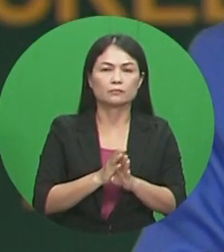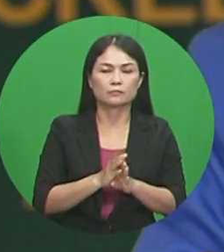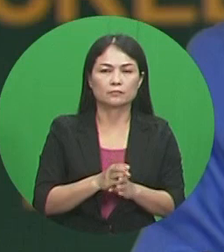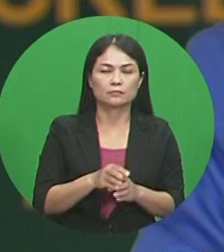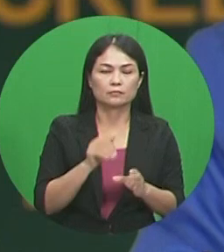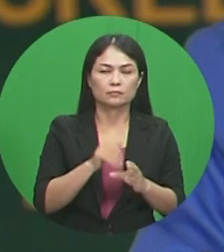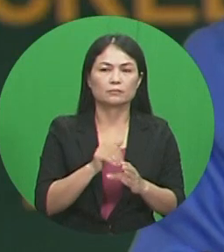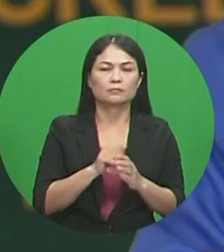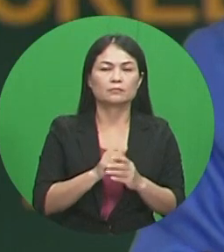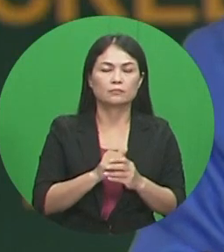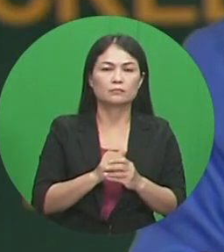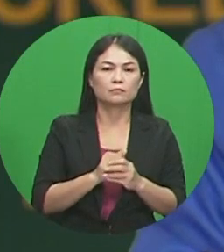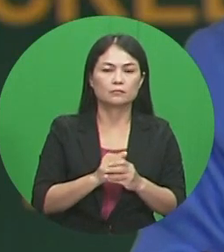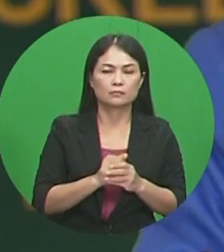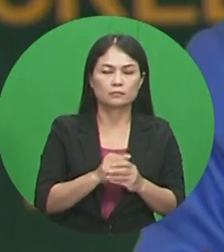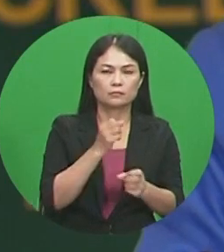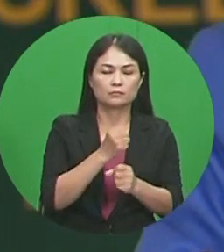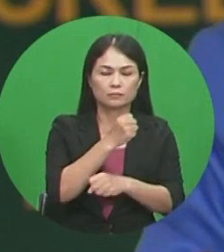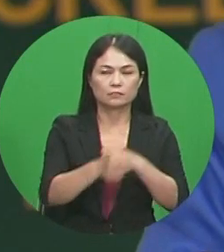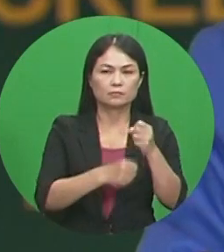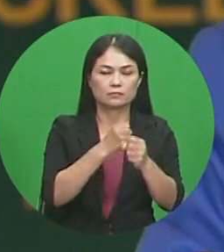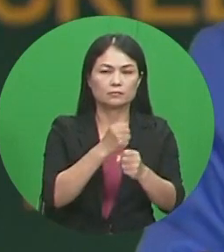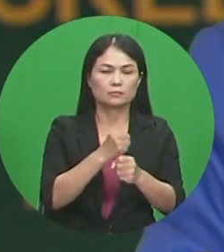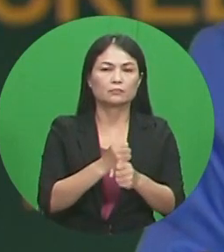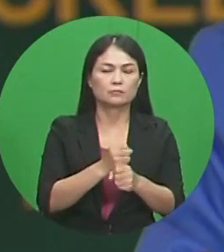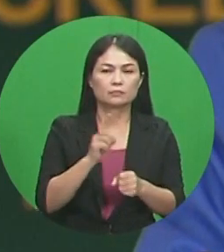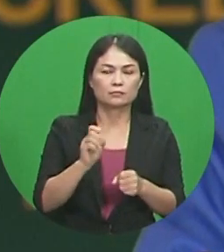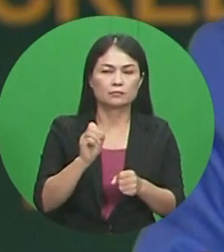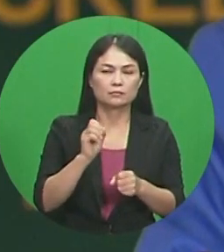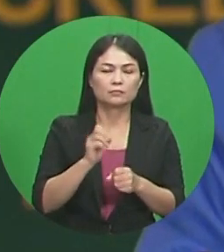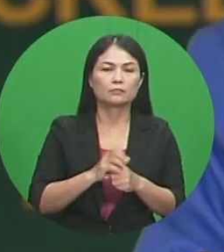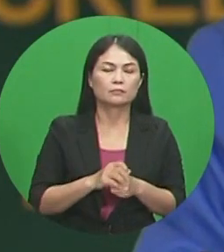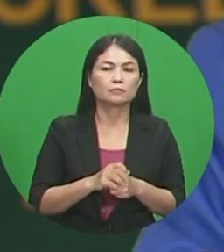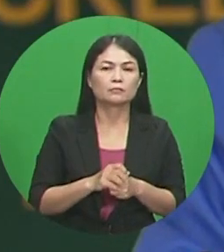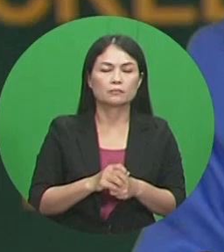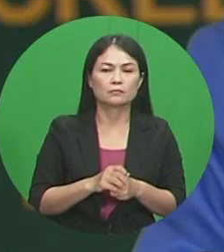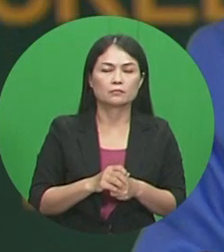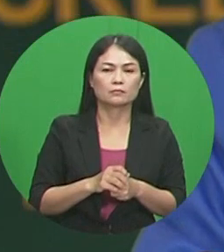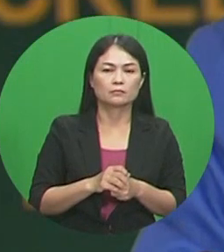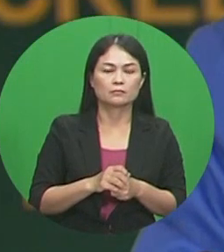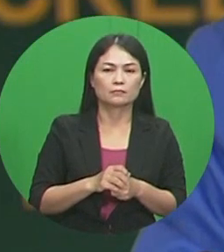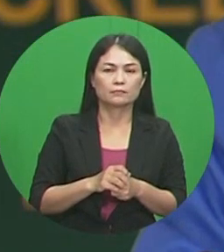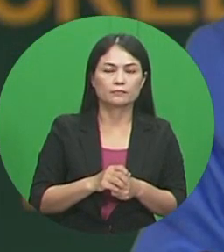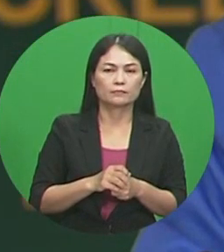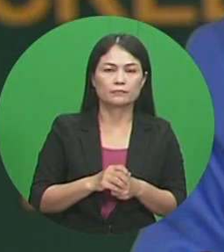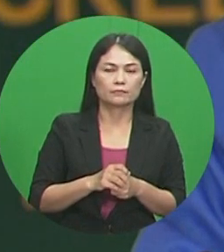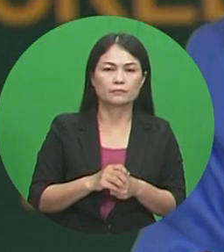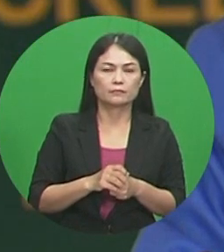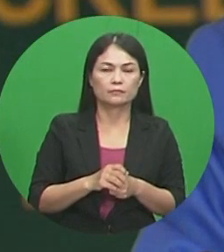ការធ្វើខួបប្រពខួបលើកទី10នៃ